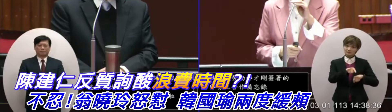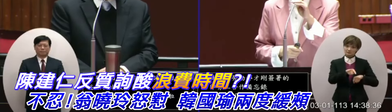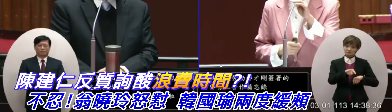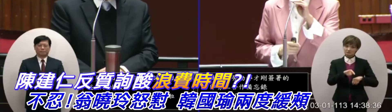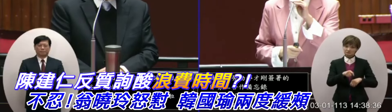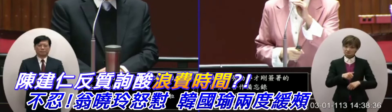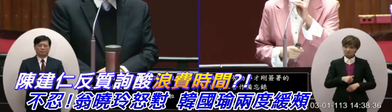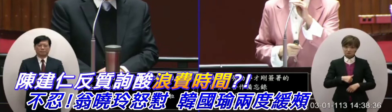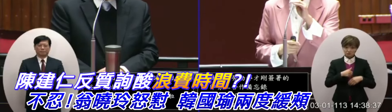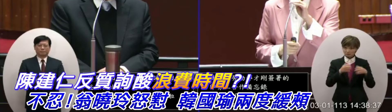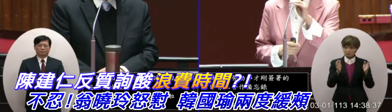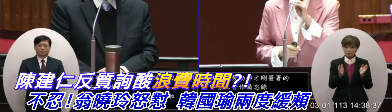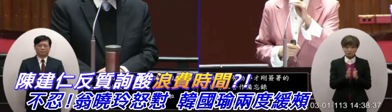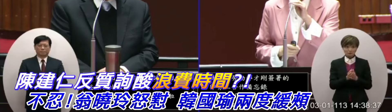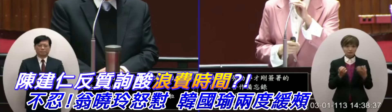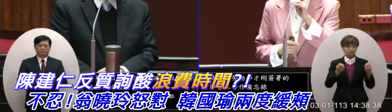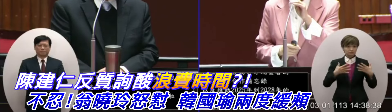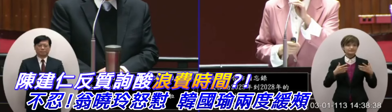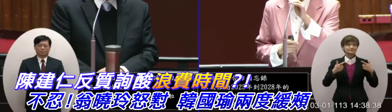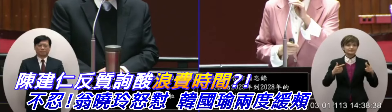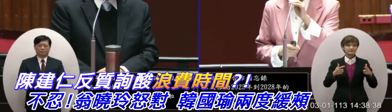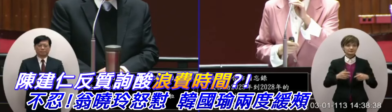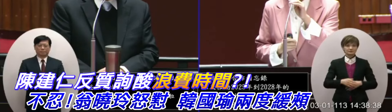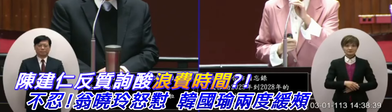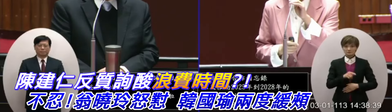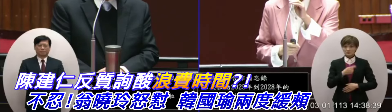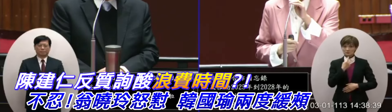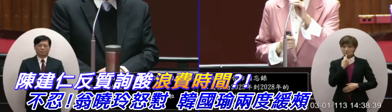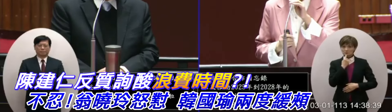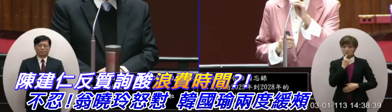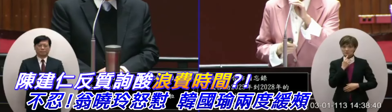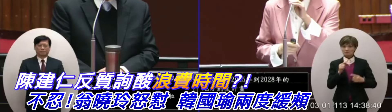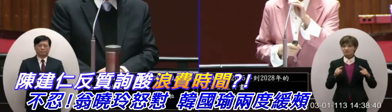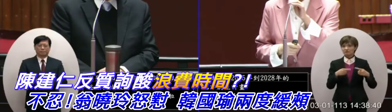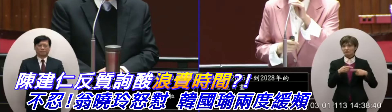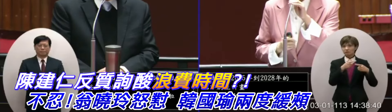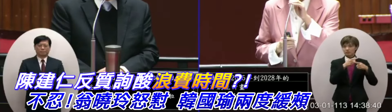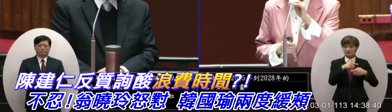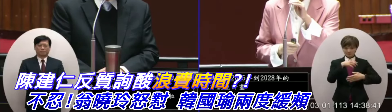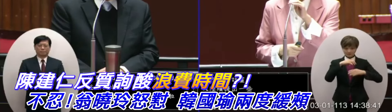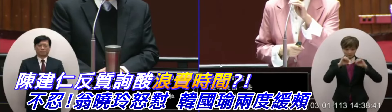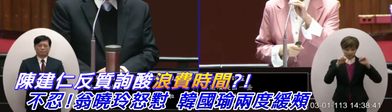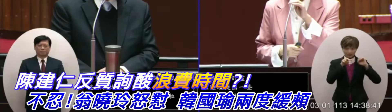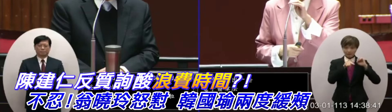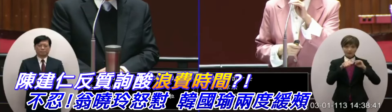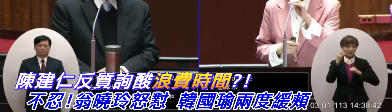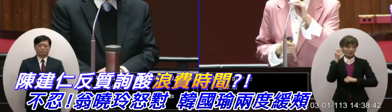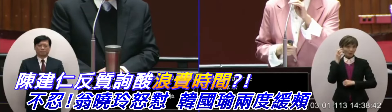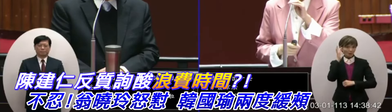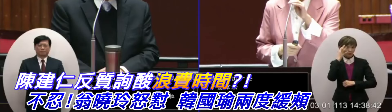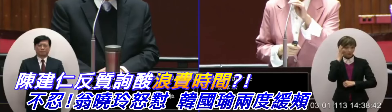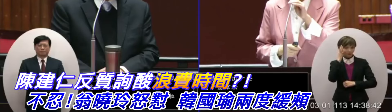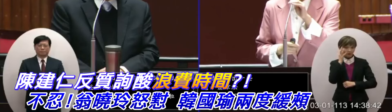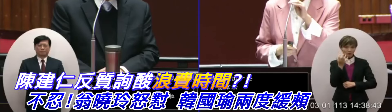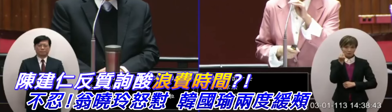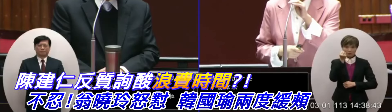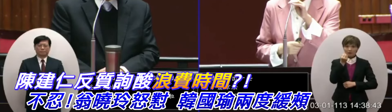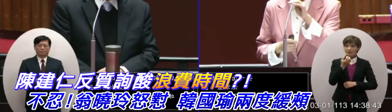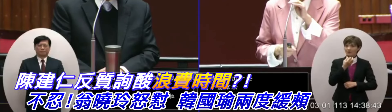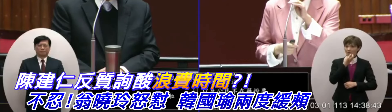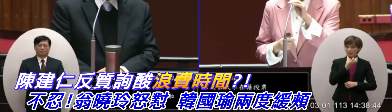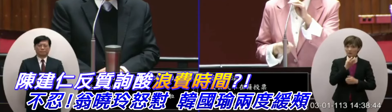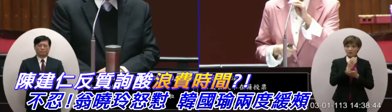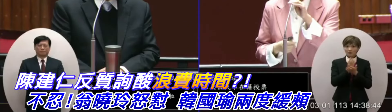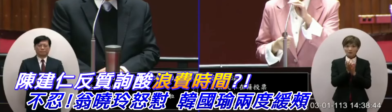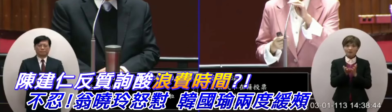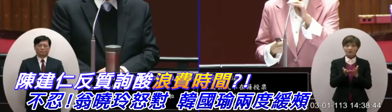争议，而且它基本上涉及非常多复杂的这个权益关系。那我们也知道，其实社会上